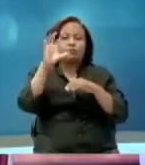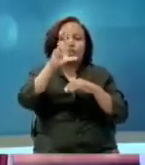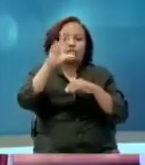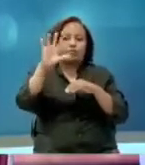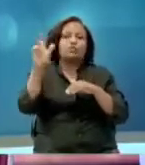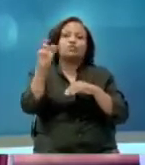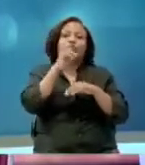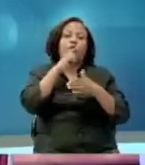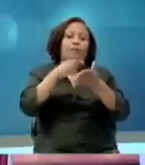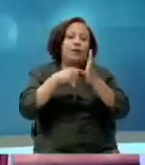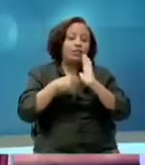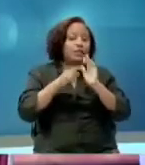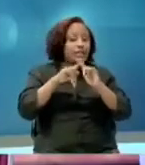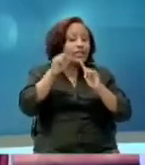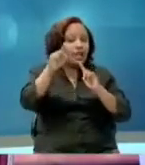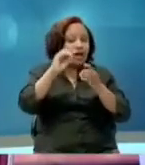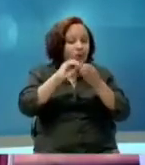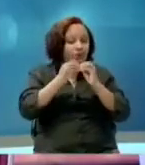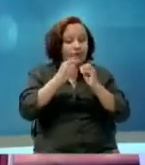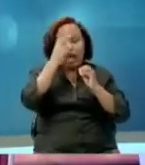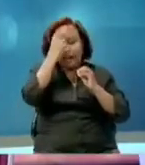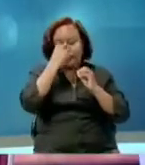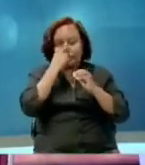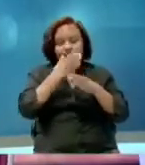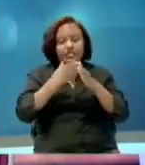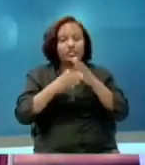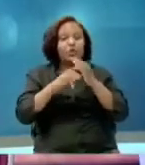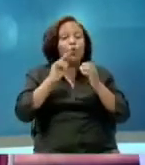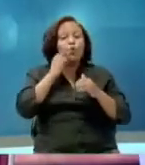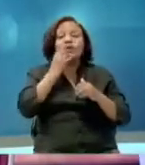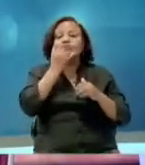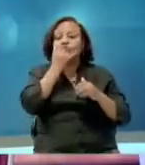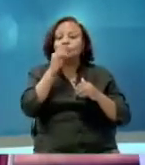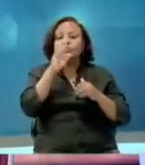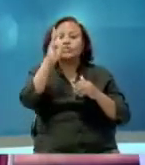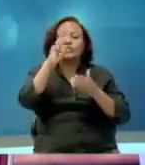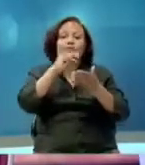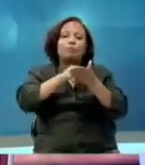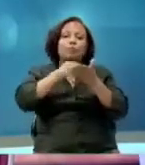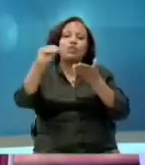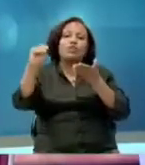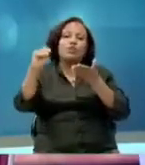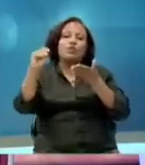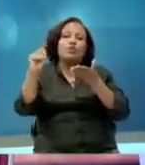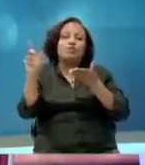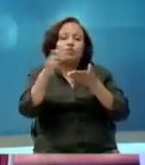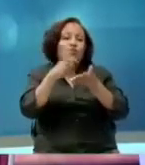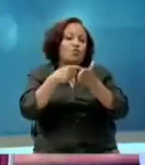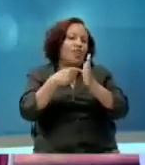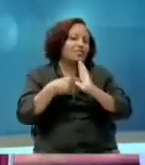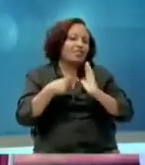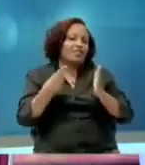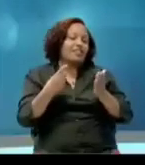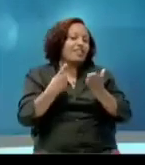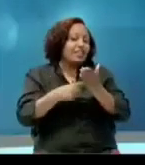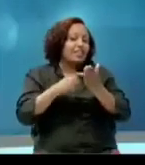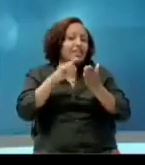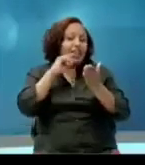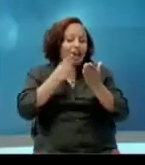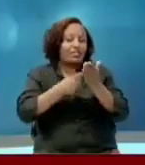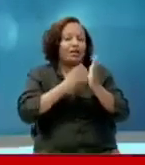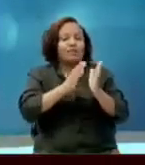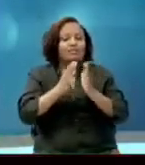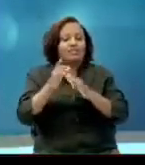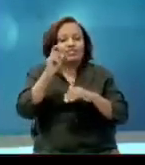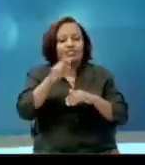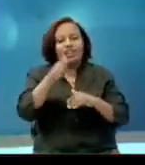835535 እንደሆነ ነው የሚያሳየው ነገር ግን ያ ቁጥር በአይነ ስውራን ደረጃ እንኳን ስህተት መሆኑን ወደ 6 ሚሊዮን የሚደርስ ቁጥር ማሳየቱ ይታወቃል እሱ እንዳታ ማዘጋጀት ያስፈልጋል ማለት